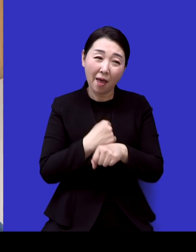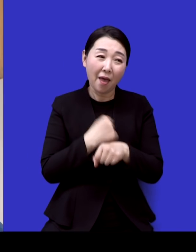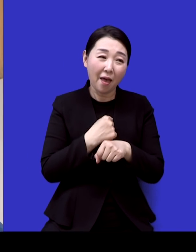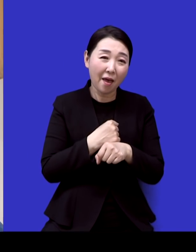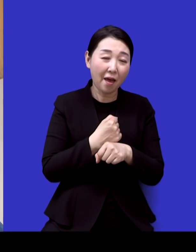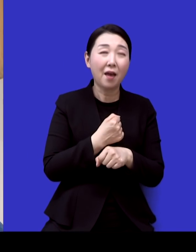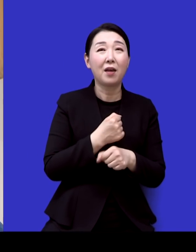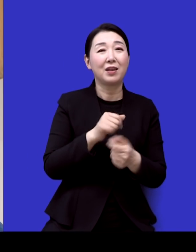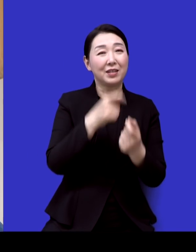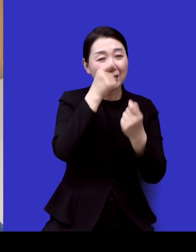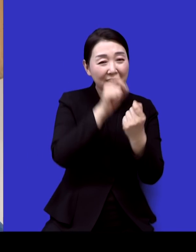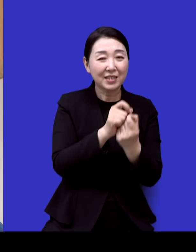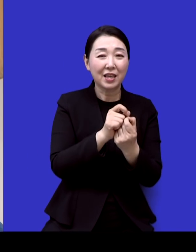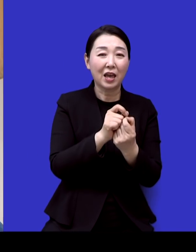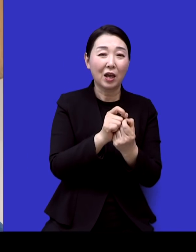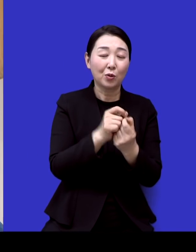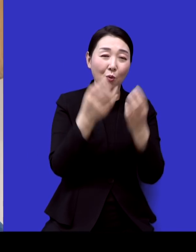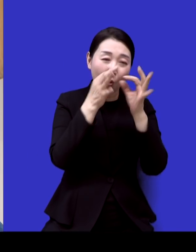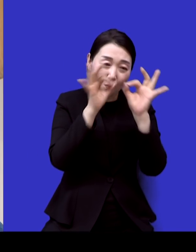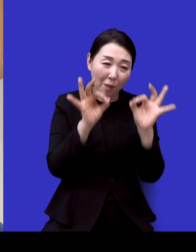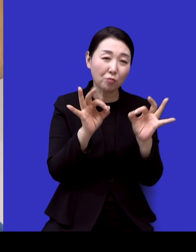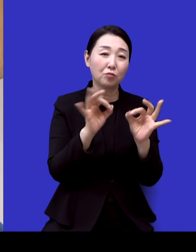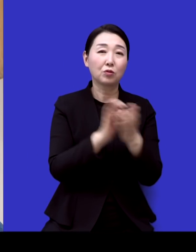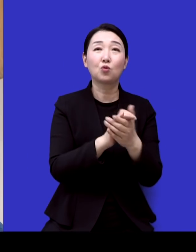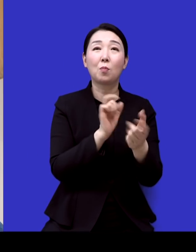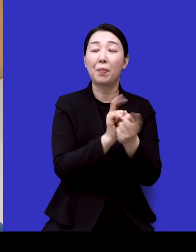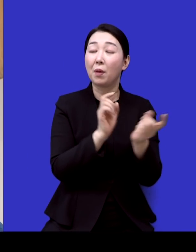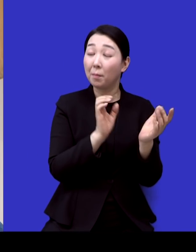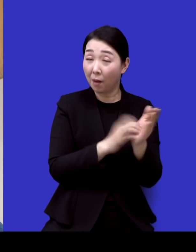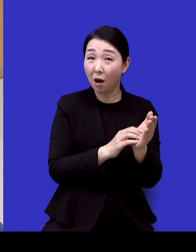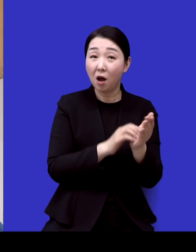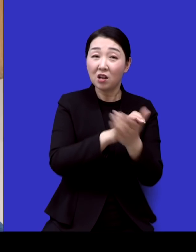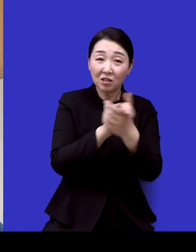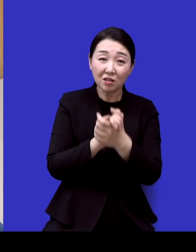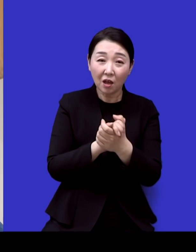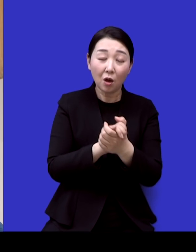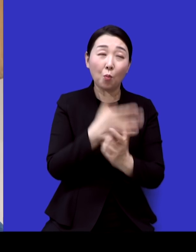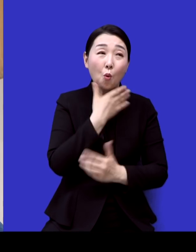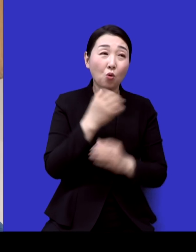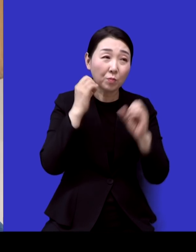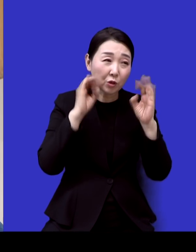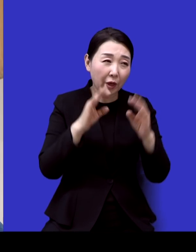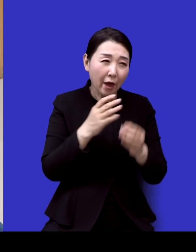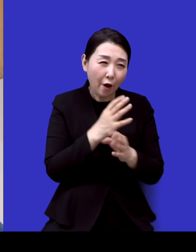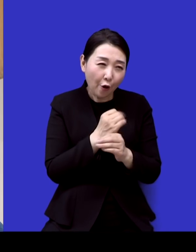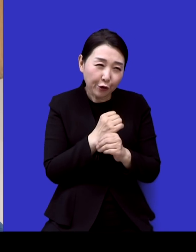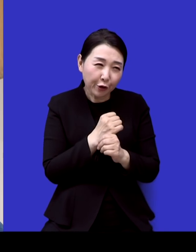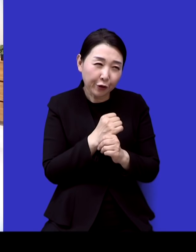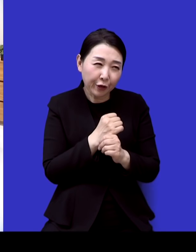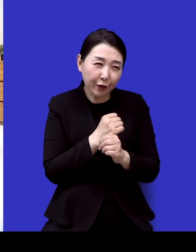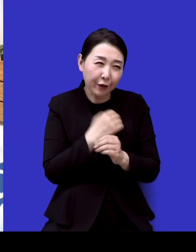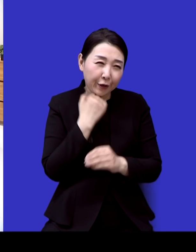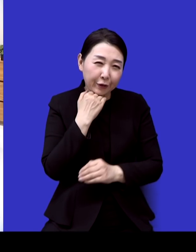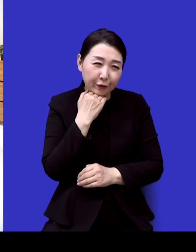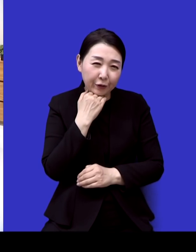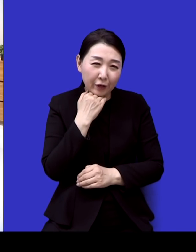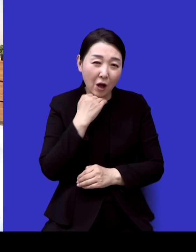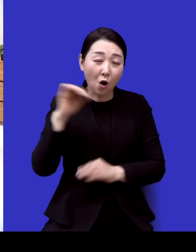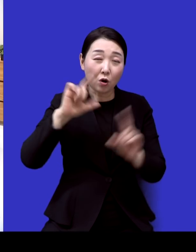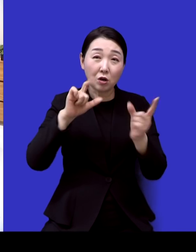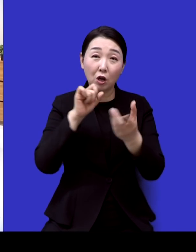하고 페이스북 친구도 맺고 친해졌어요. 예. 언제쯤 복음을 전하나 하고 있을 때 네. 어느 날 축구를 하는데 예.